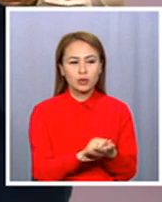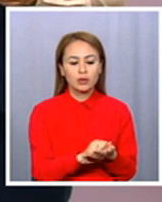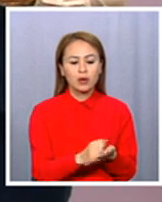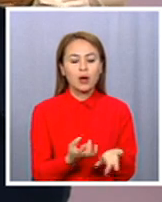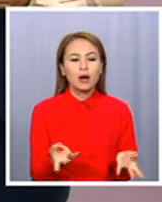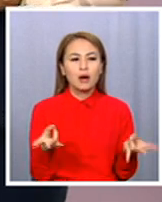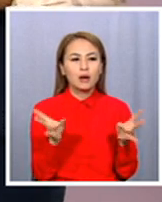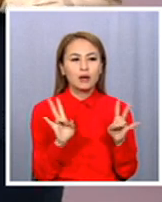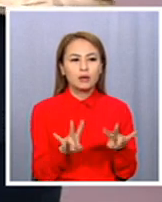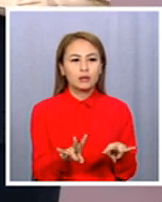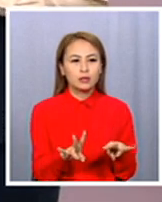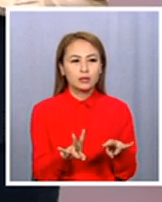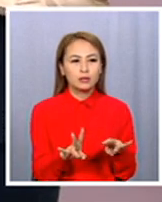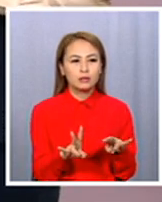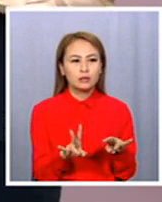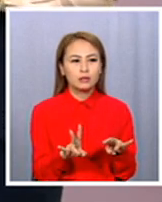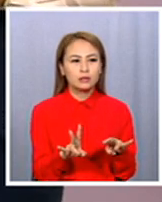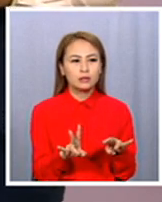фотосуреттен.